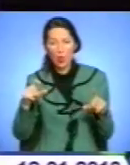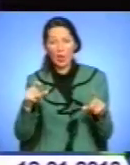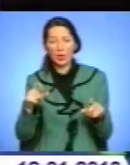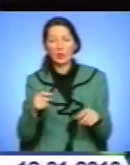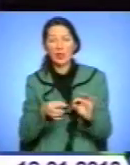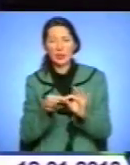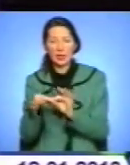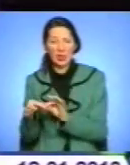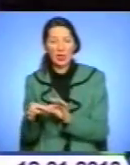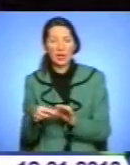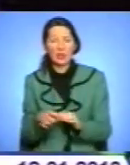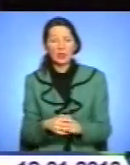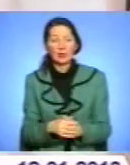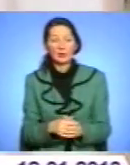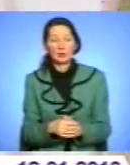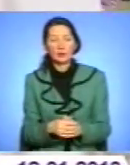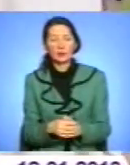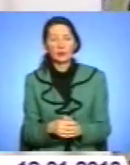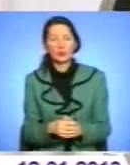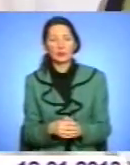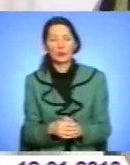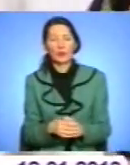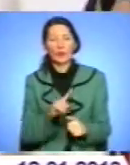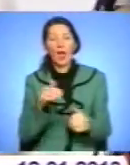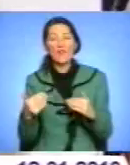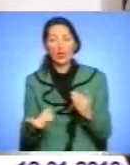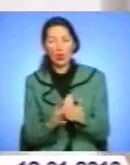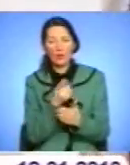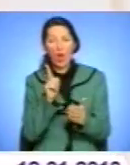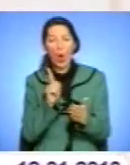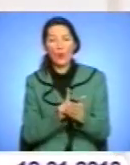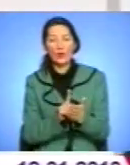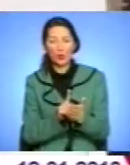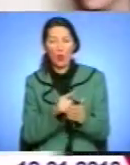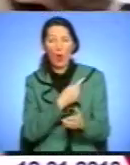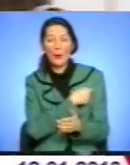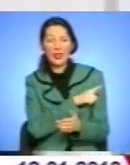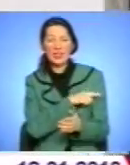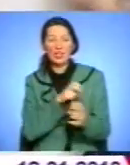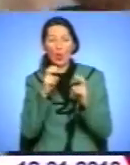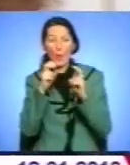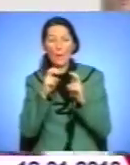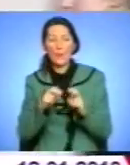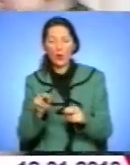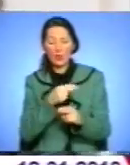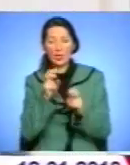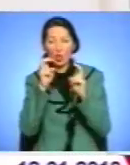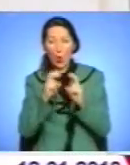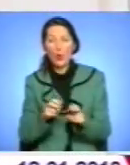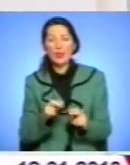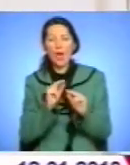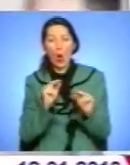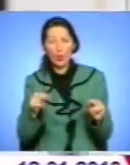сюжеті Олени Броди. За відновлення обов'язкового медичного профілактичного огляду учнів у стінах навчальних